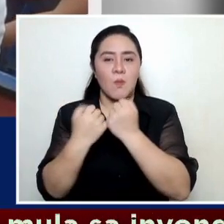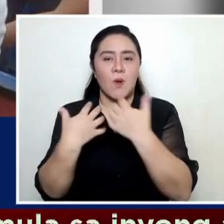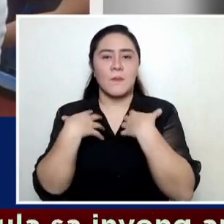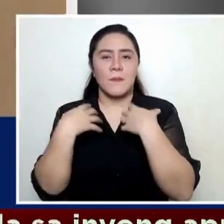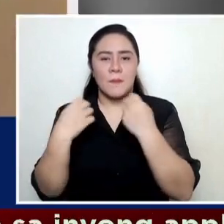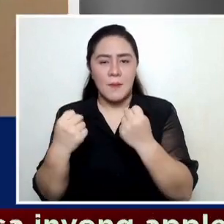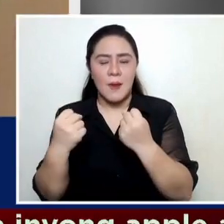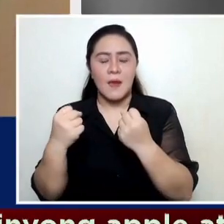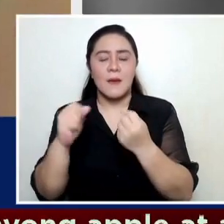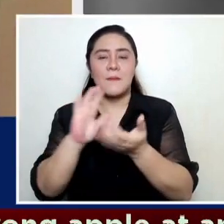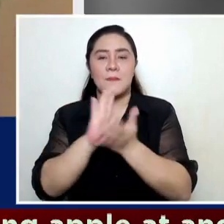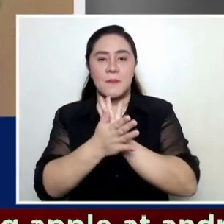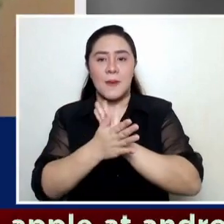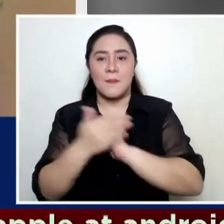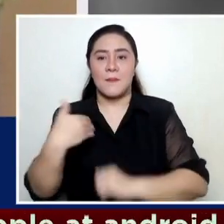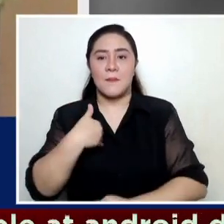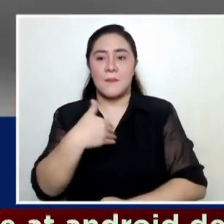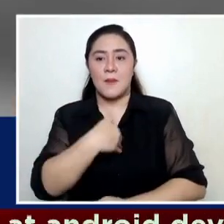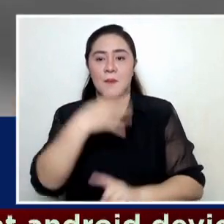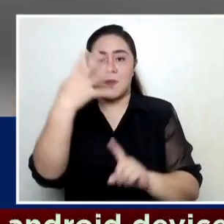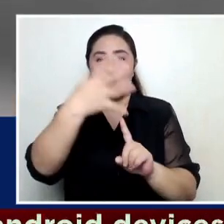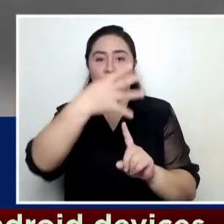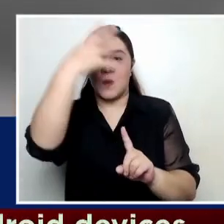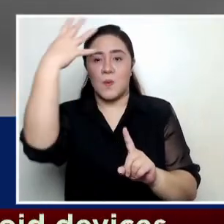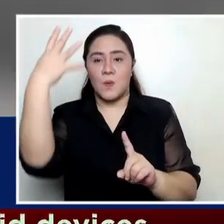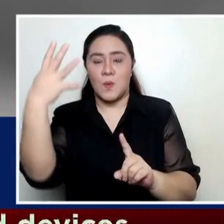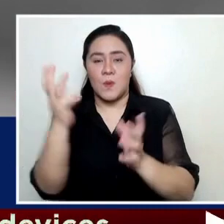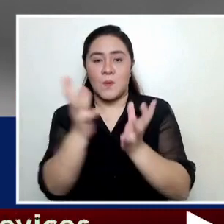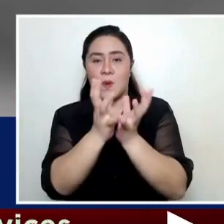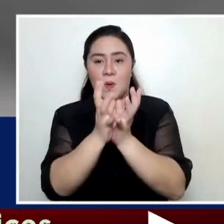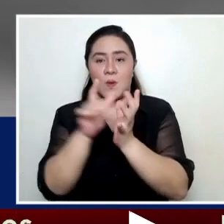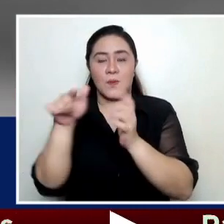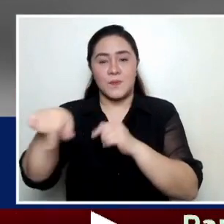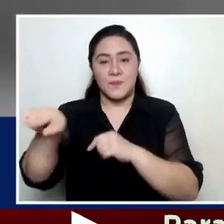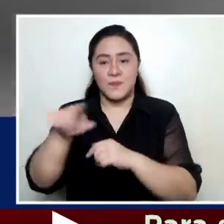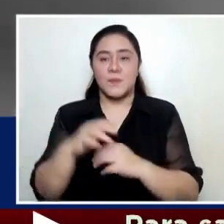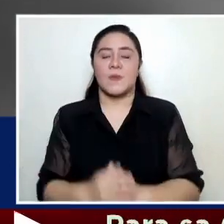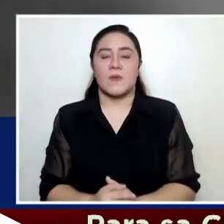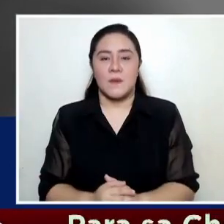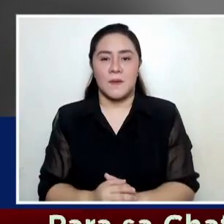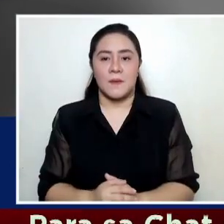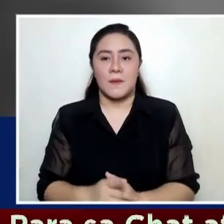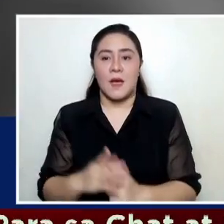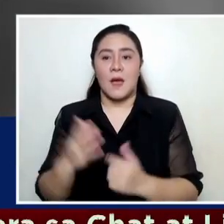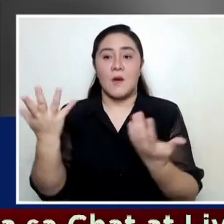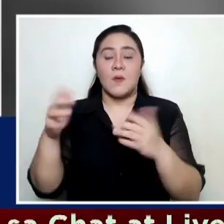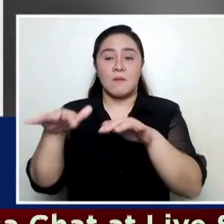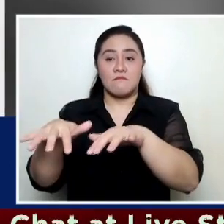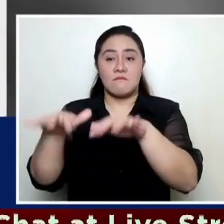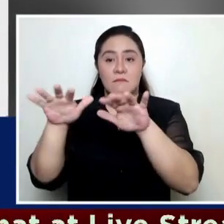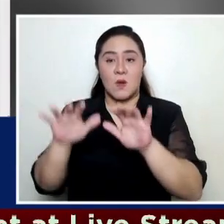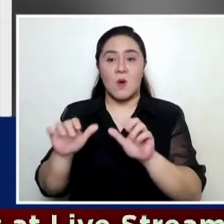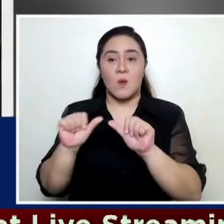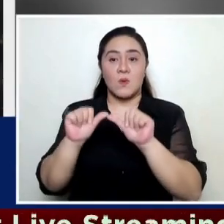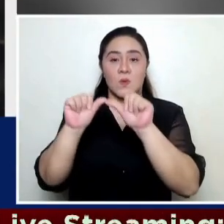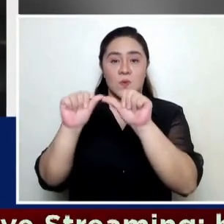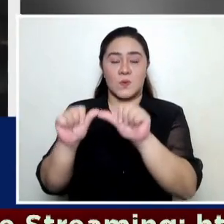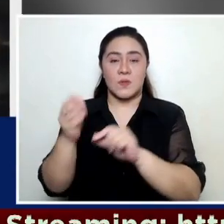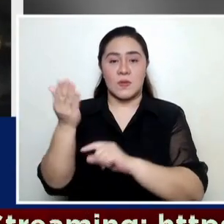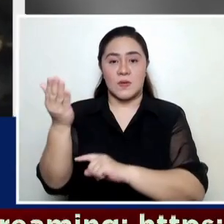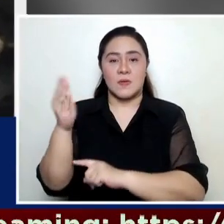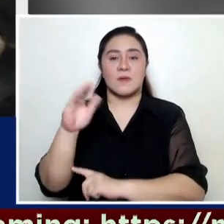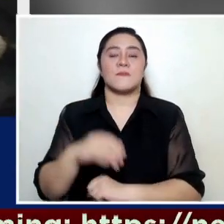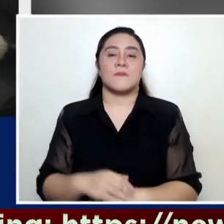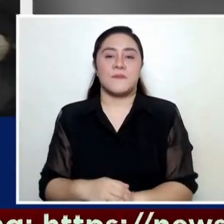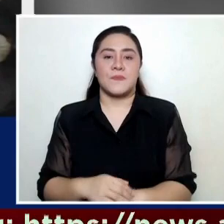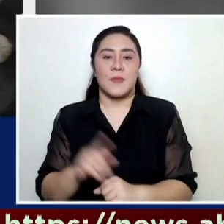miyembro ng LGBTQ community. Sa bahay ni Capistrano, ipagpapatuloy ang kanyang burol. At sa ngayon, pinag-uusapan pa ng